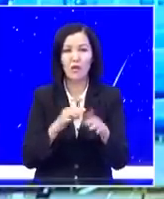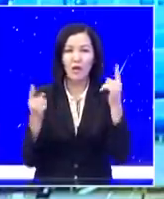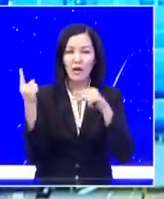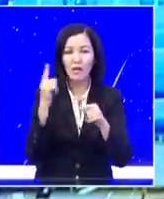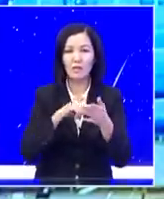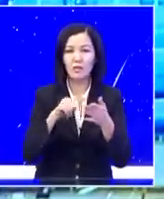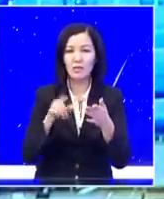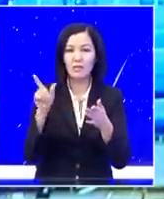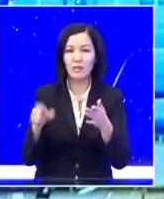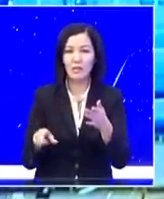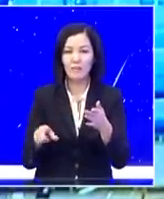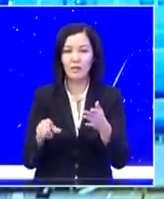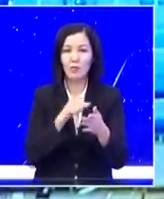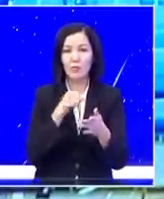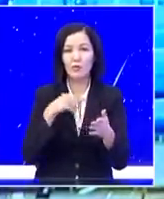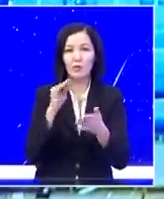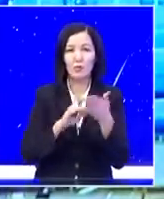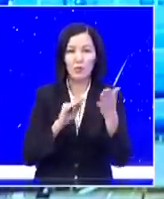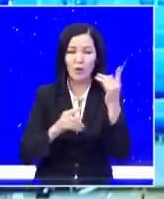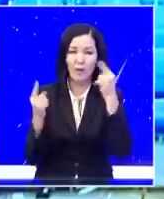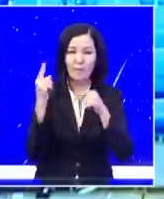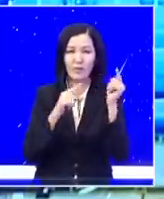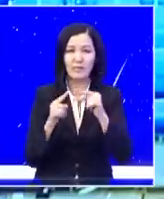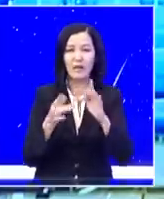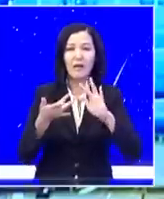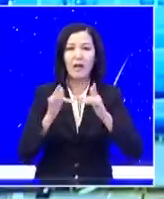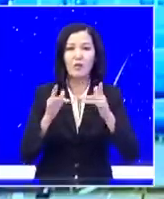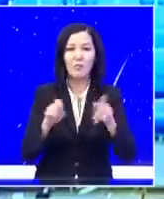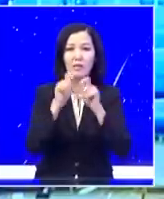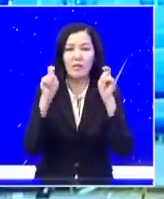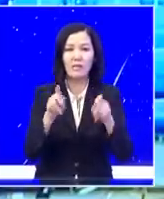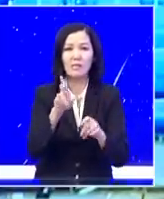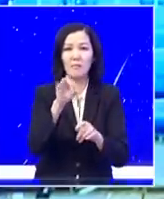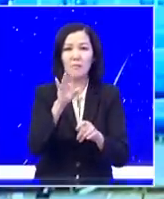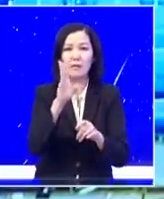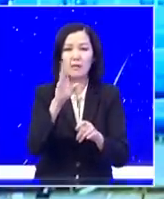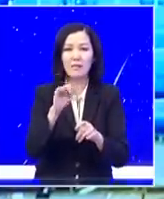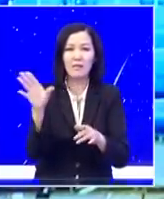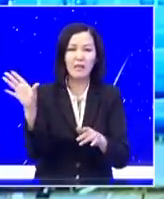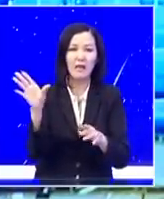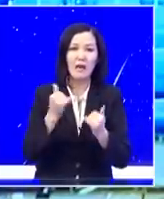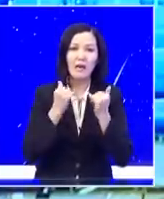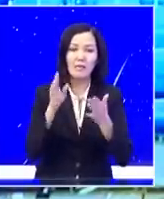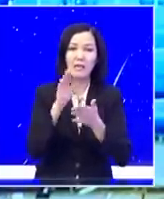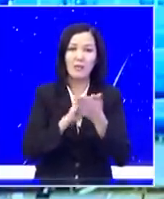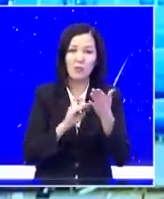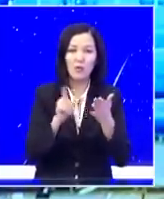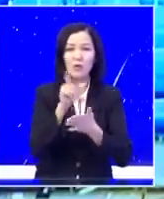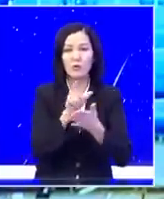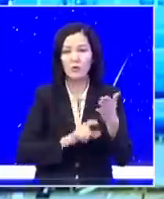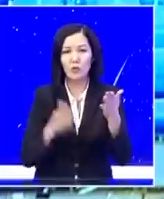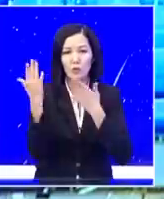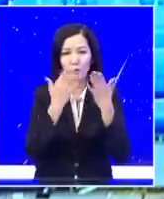қолына еріксіз қалам алғызды. Әлеуметтік желілерді ашсаңыз, бейсенді жоқтаған өлең жолдарын оқисыз.